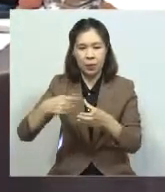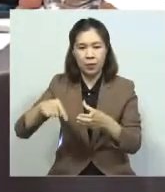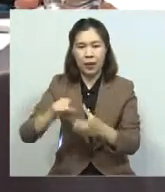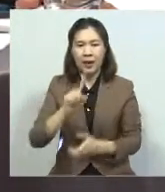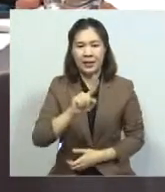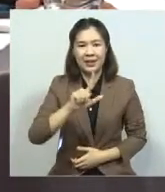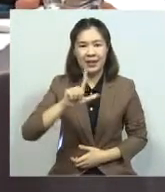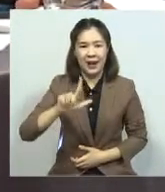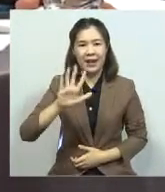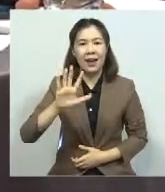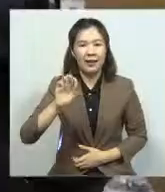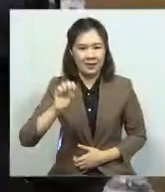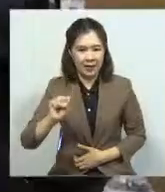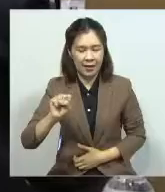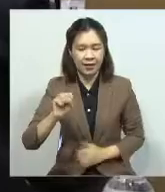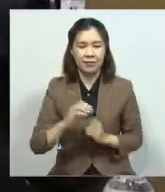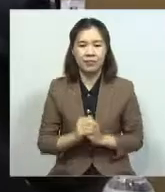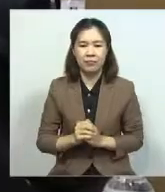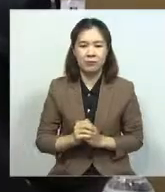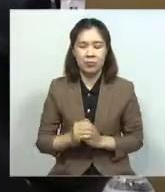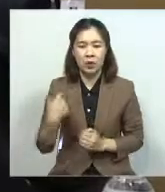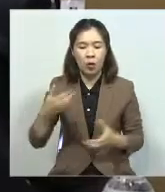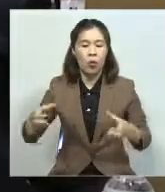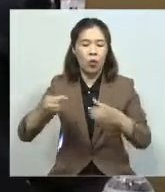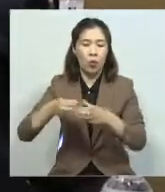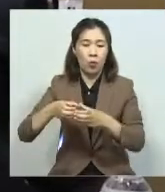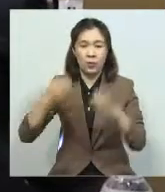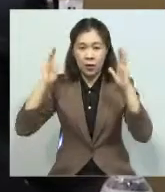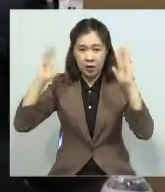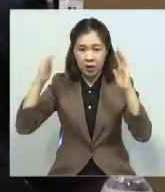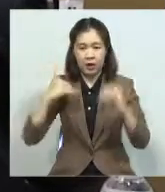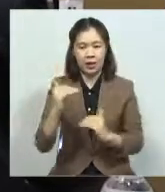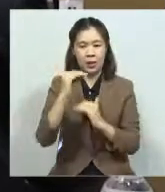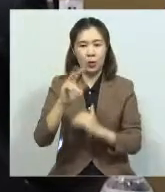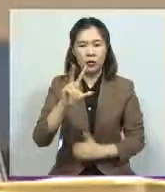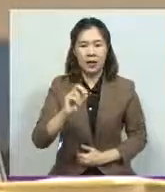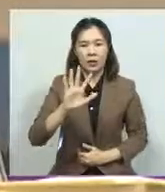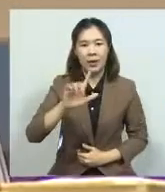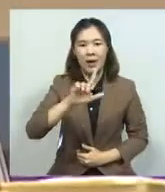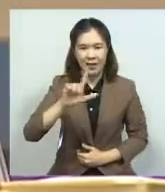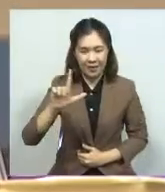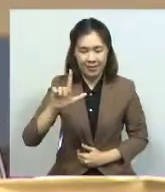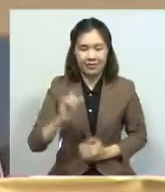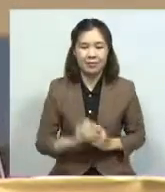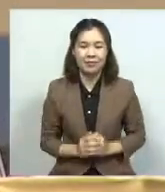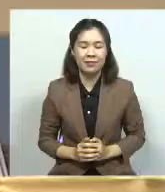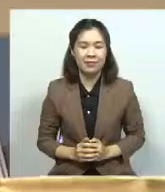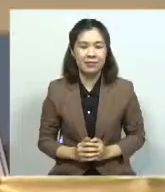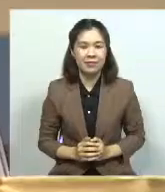ไม่เกิน1,500,000บาทส่วนการหาเสียงของพรรคการเมืองก็กำหนดไว้ไม่เกิน35ล้านบาทค่ะ